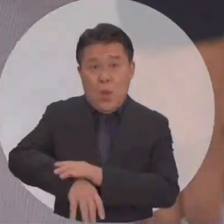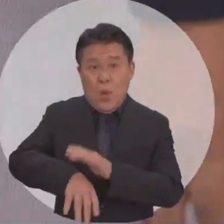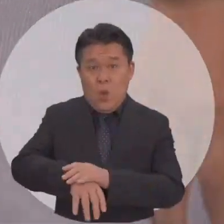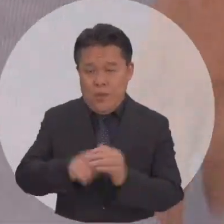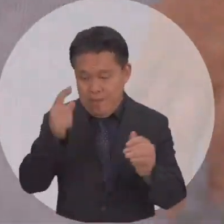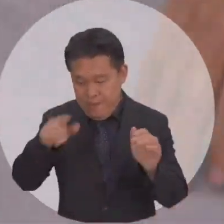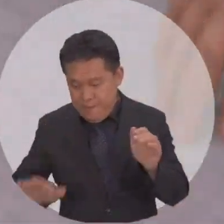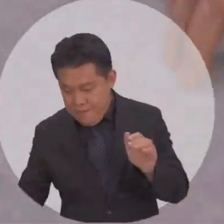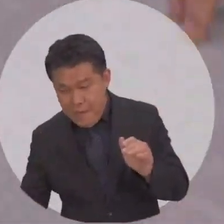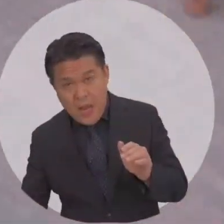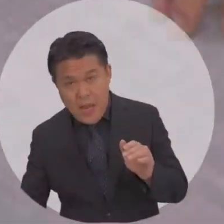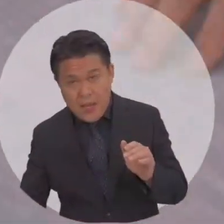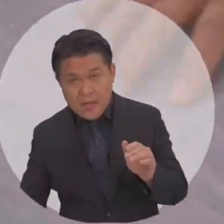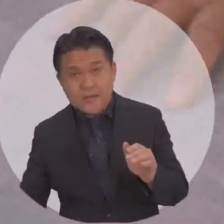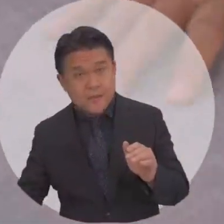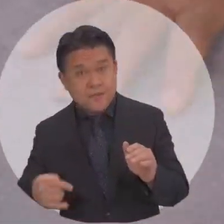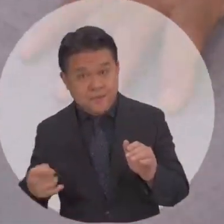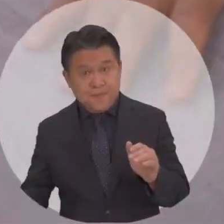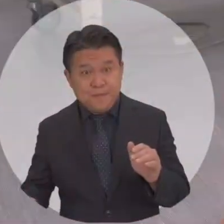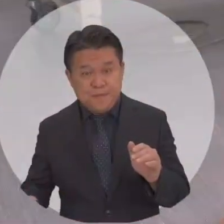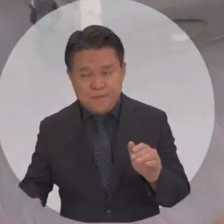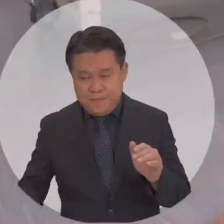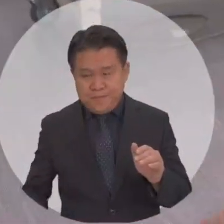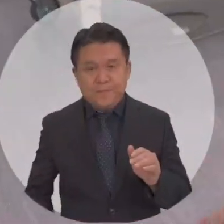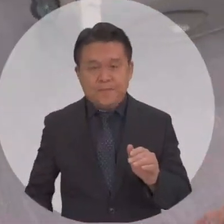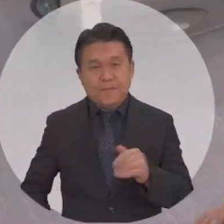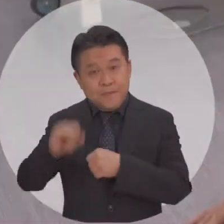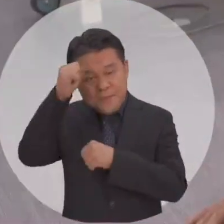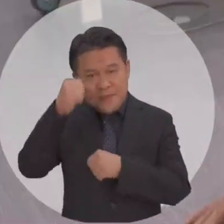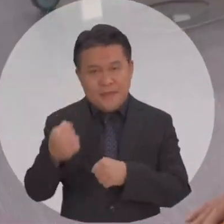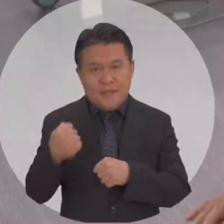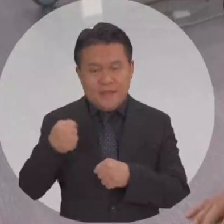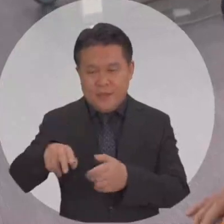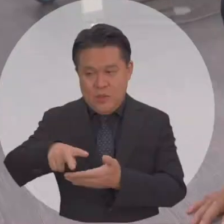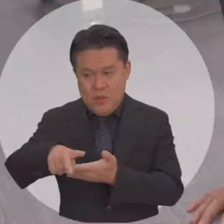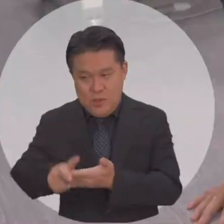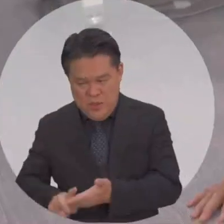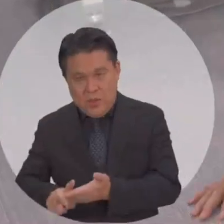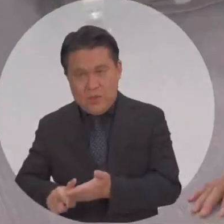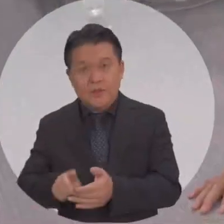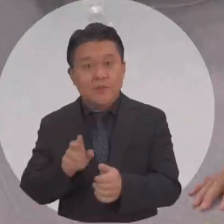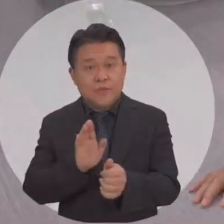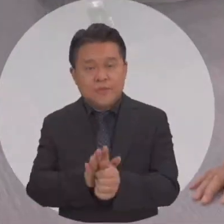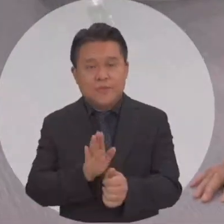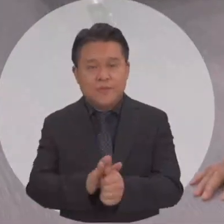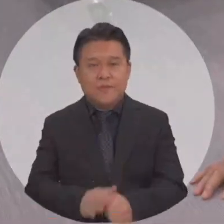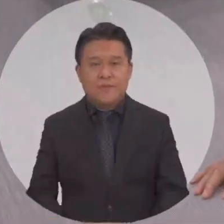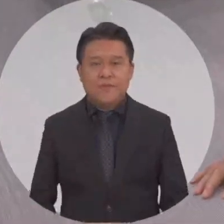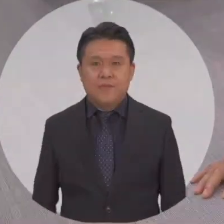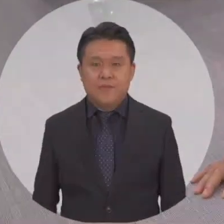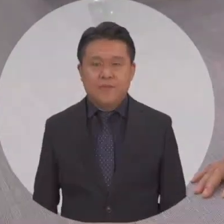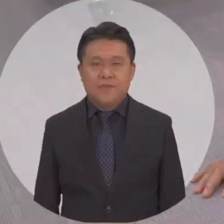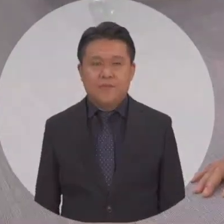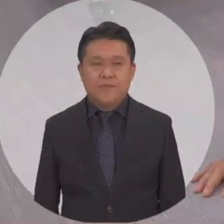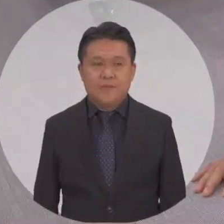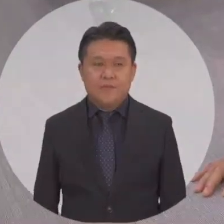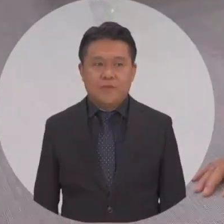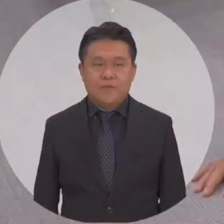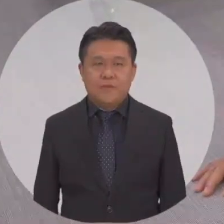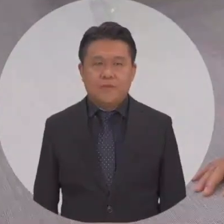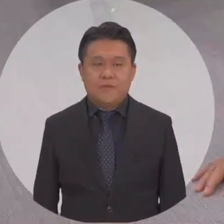대상자가 움직일 수 있는 오른손으로 바닥을 짚고 오른쪽 다리에 힘을 주어 바닥에 내려앉도록 합니다.